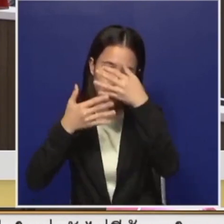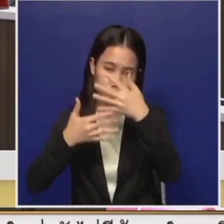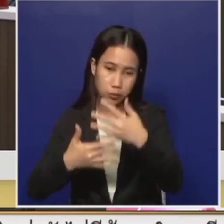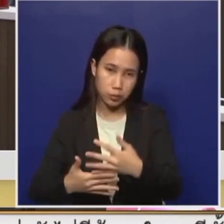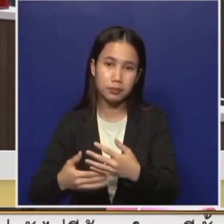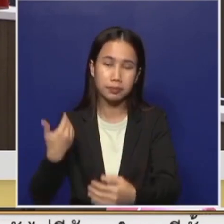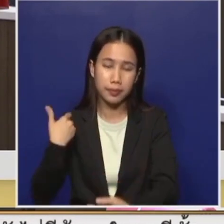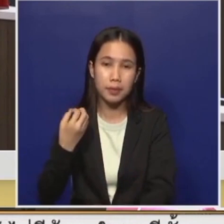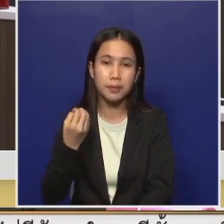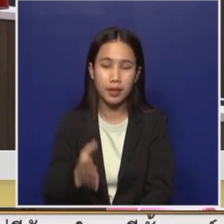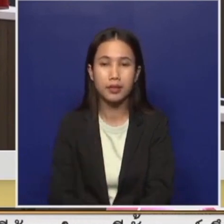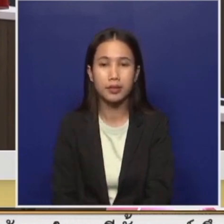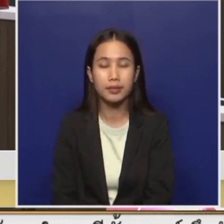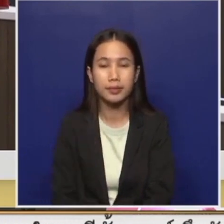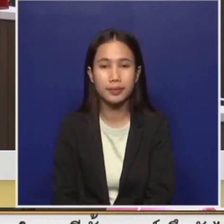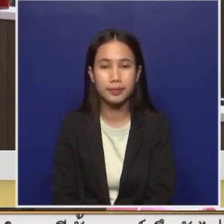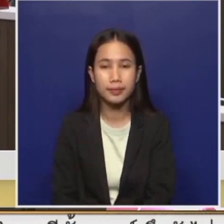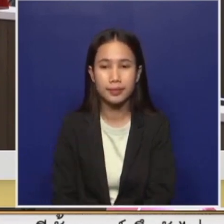ะก็ท่านสวนวพงมณี